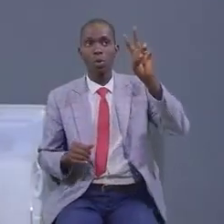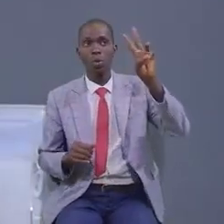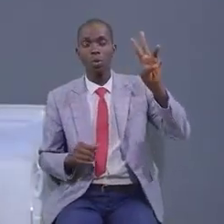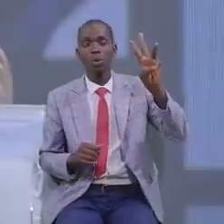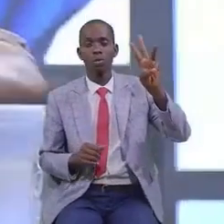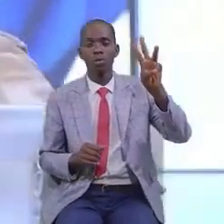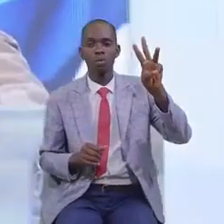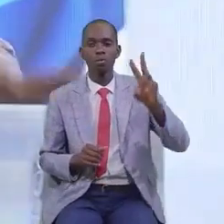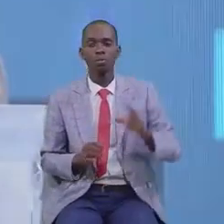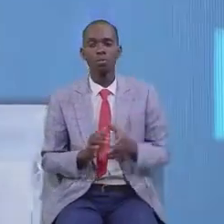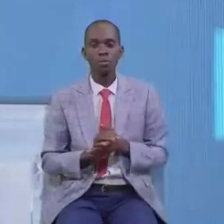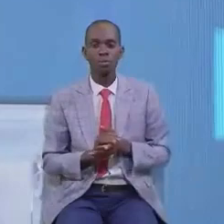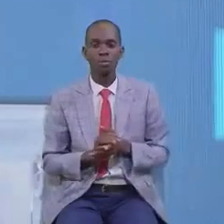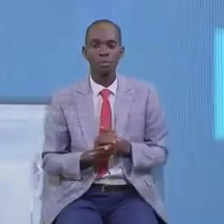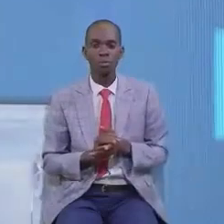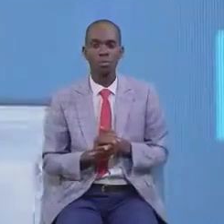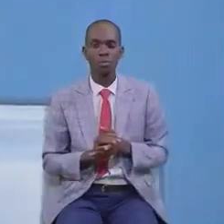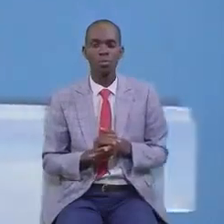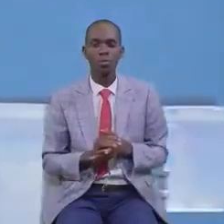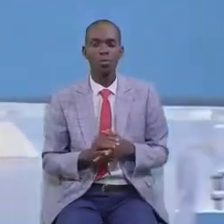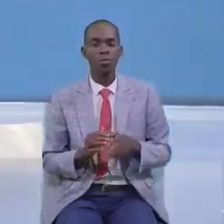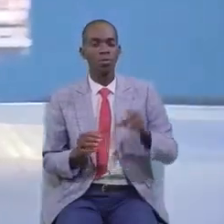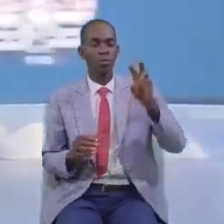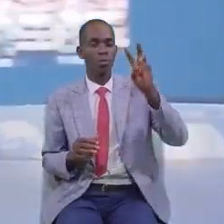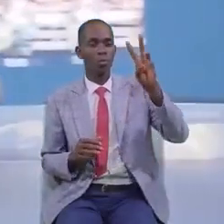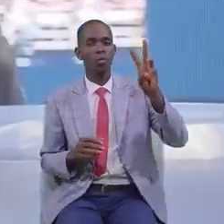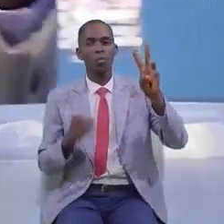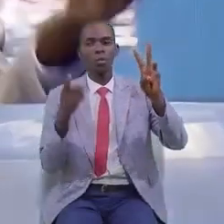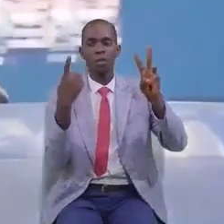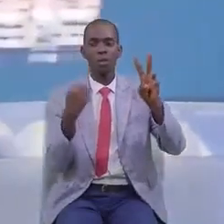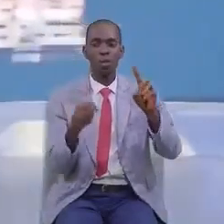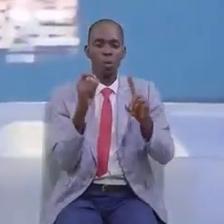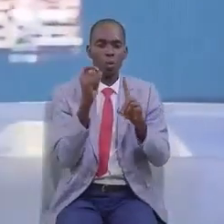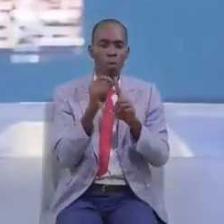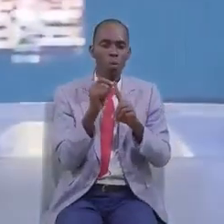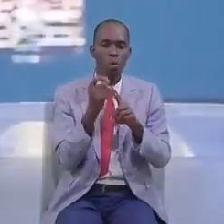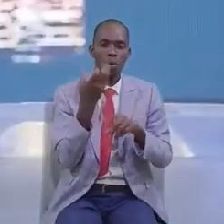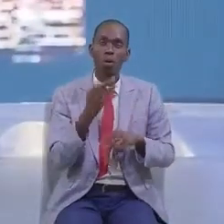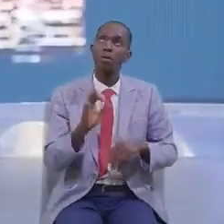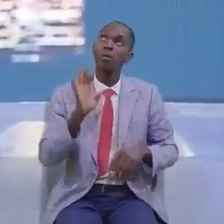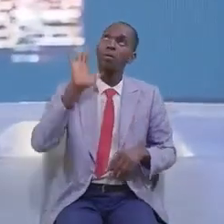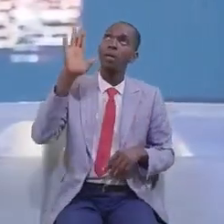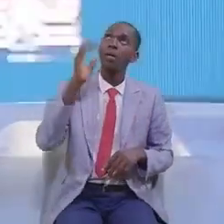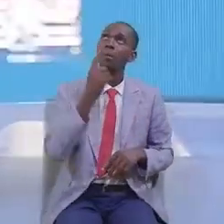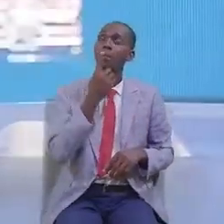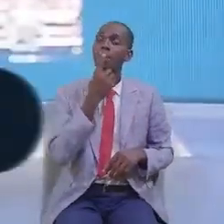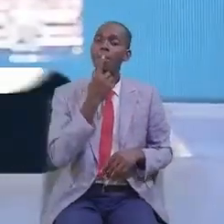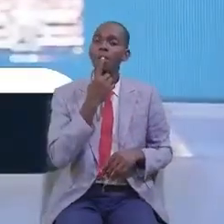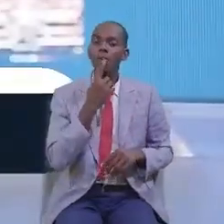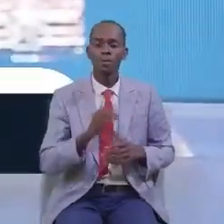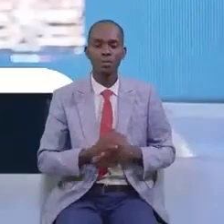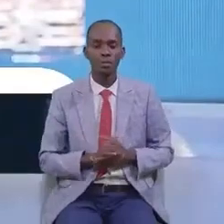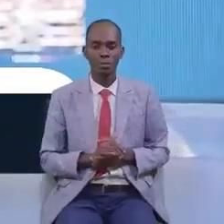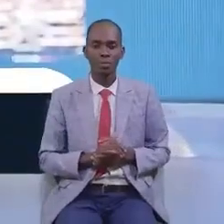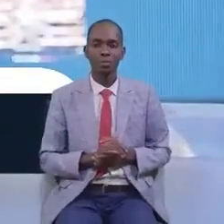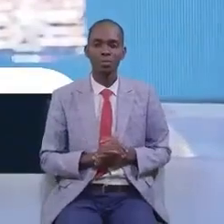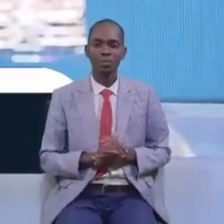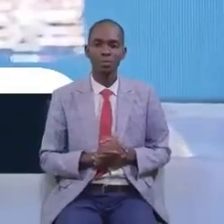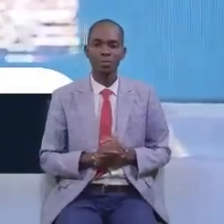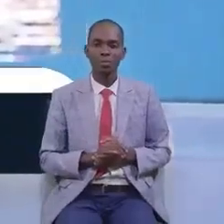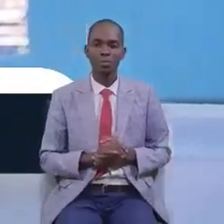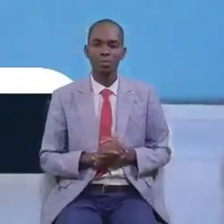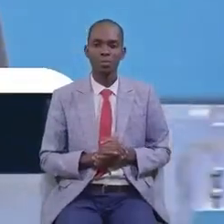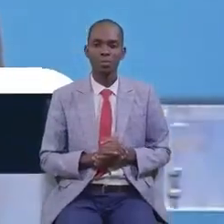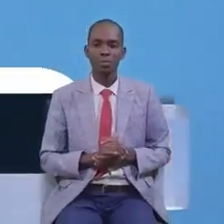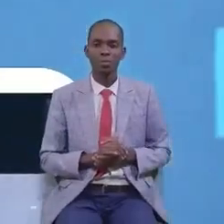la padam chudandi were you keen at the words of his mouth andulo modatidi ayana noti